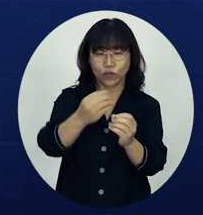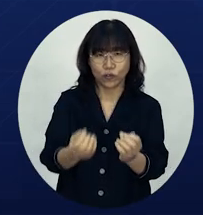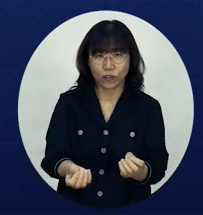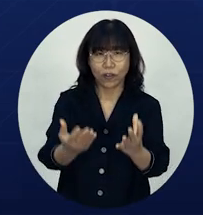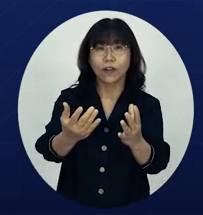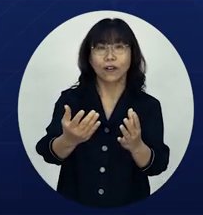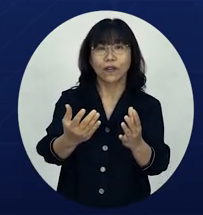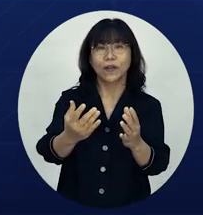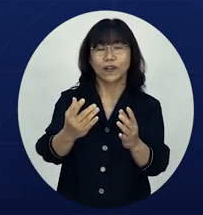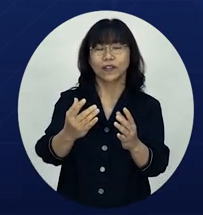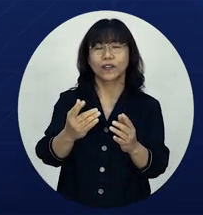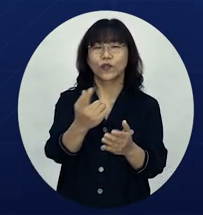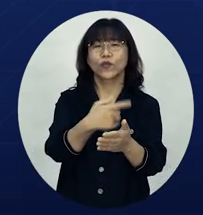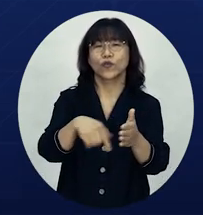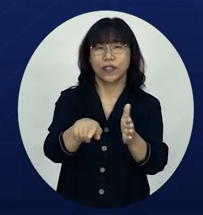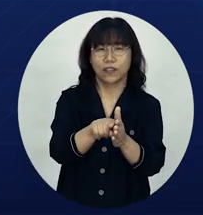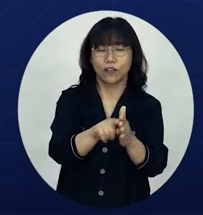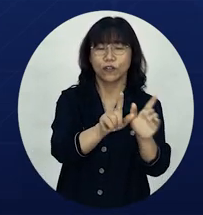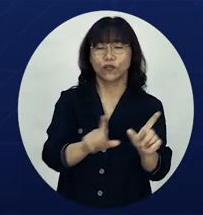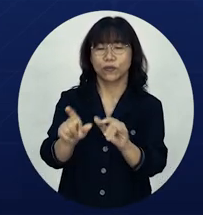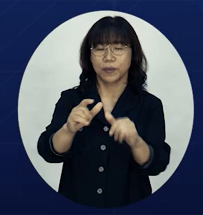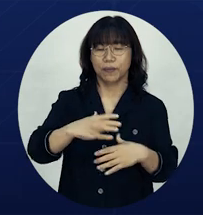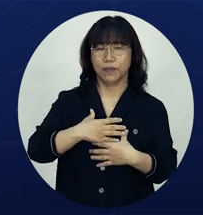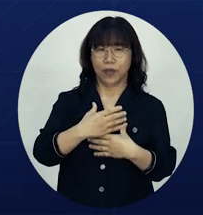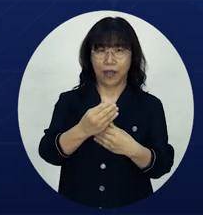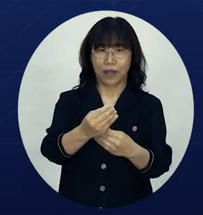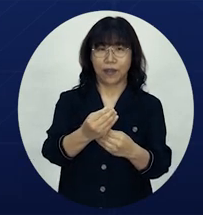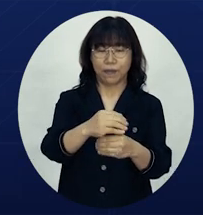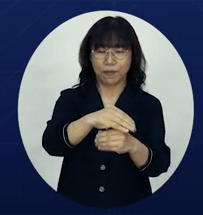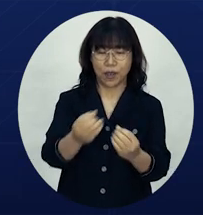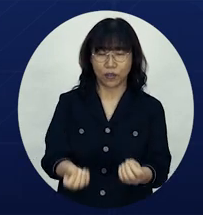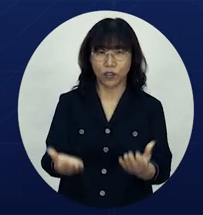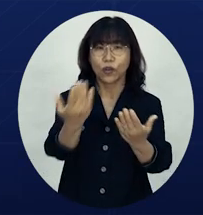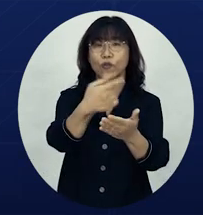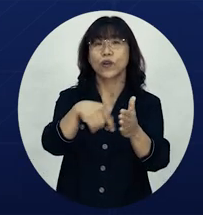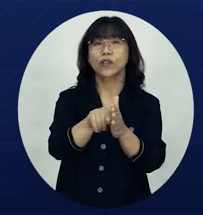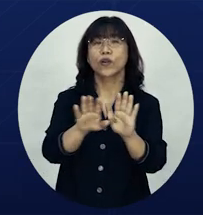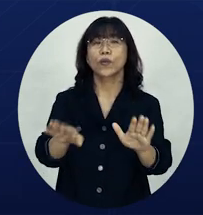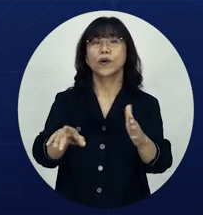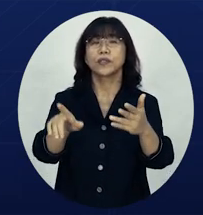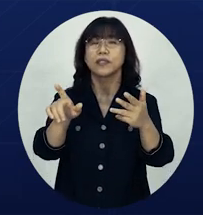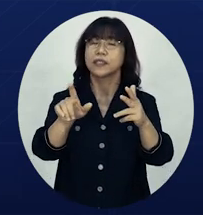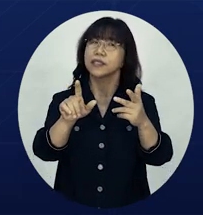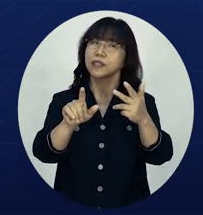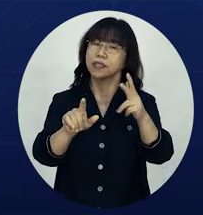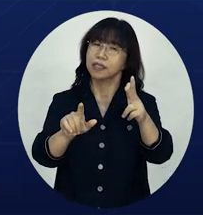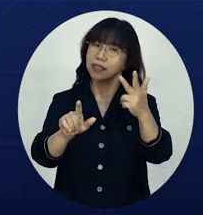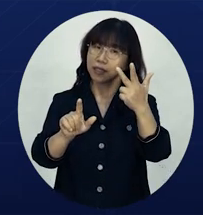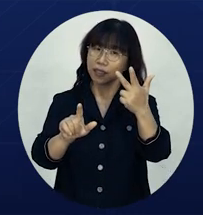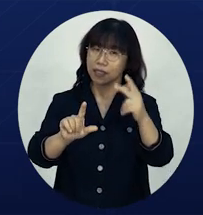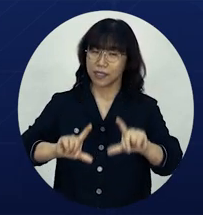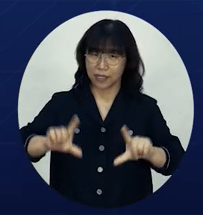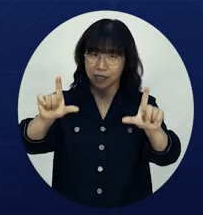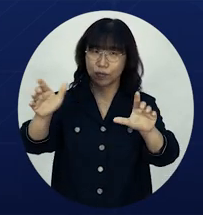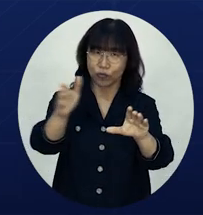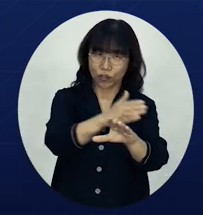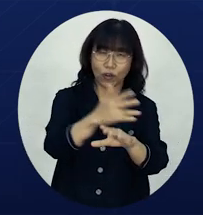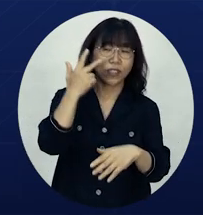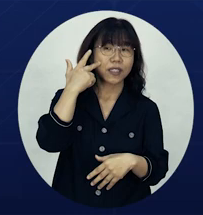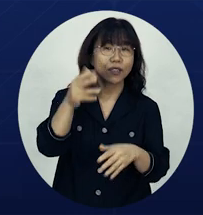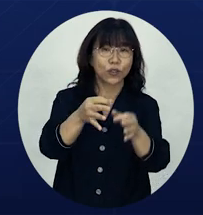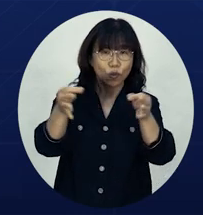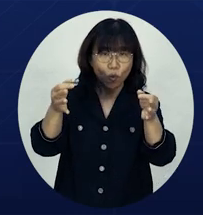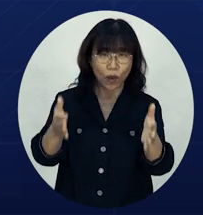국민들이 안전하고 편안한 명절을 보낼 수 있도록 오는 7일부터 13일까지 7일 동안 추석